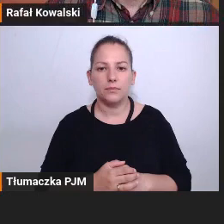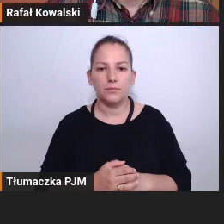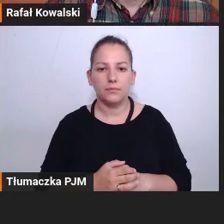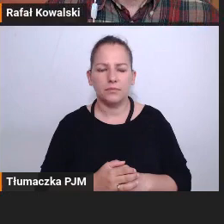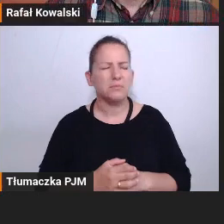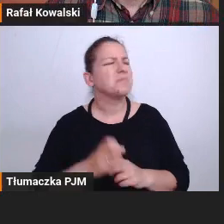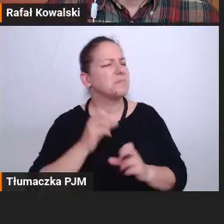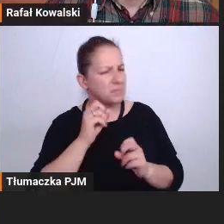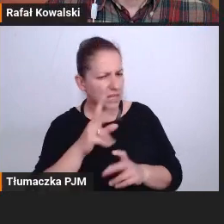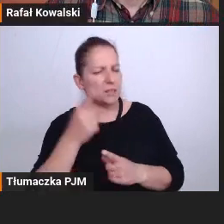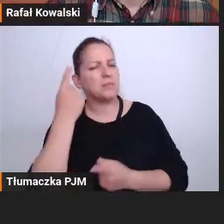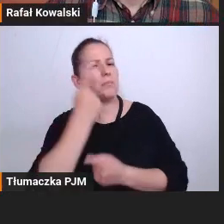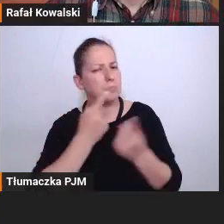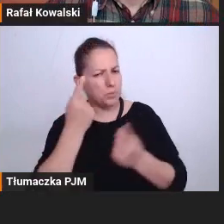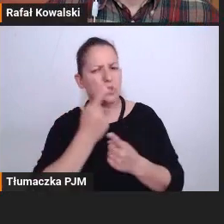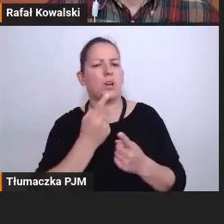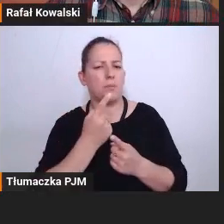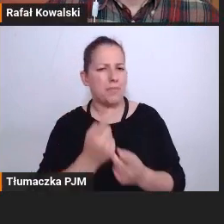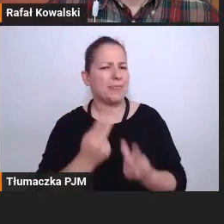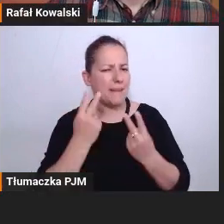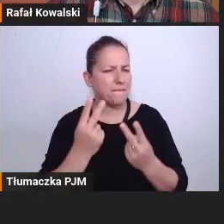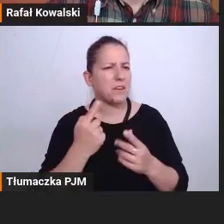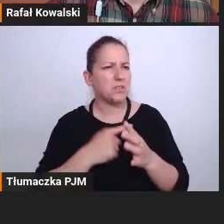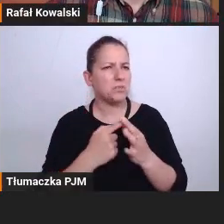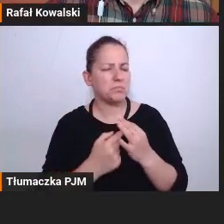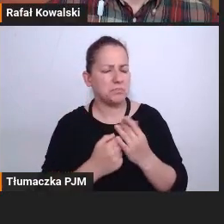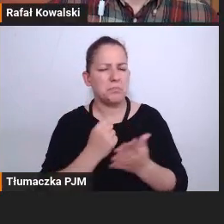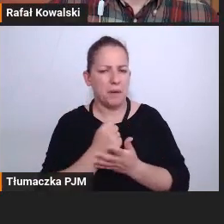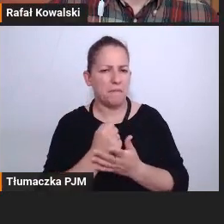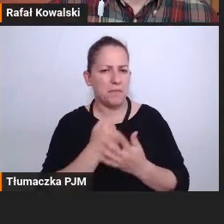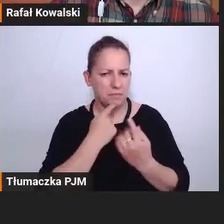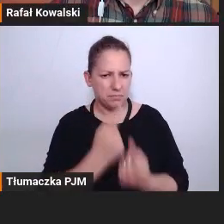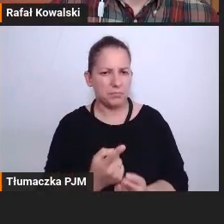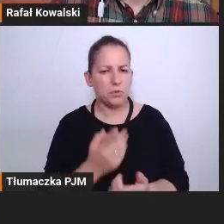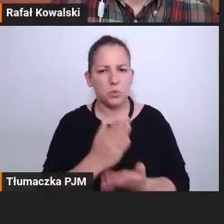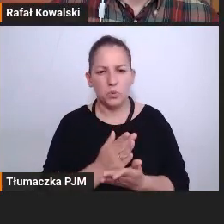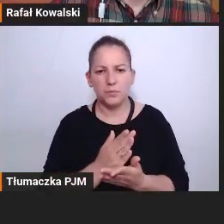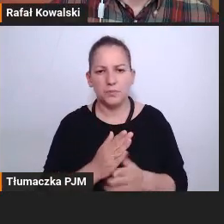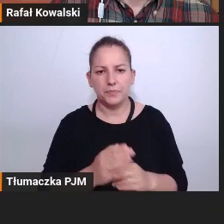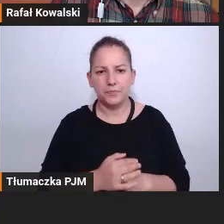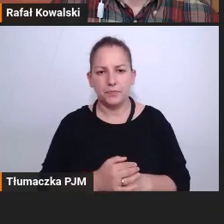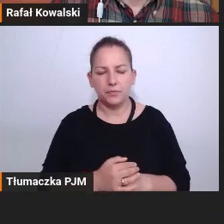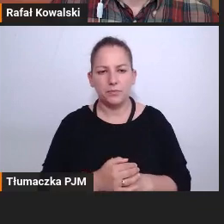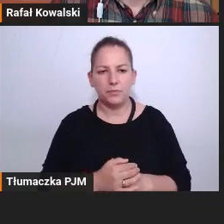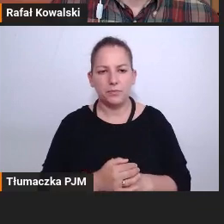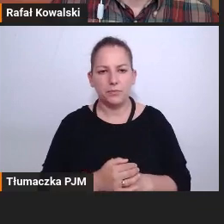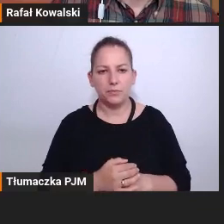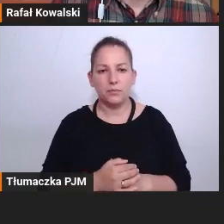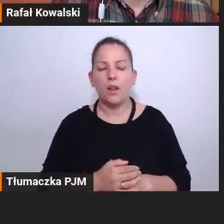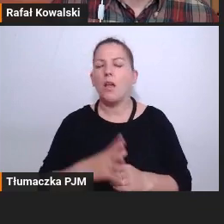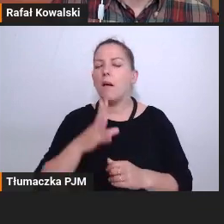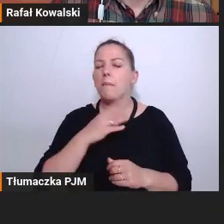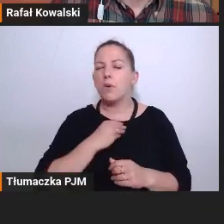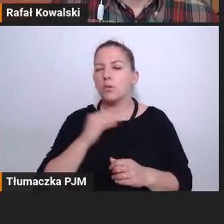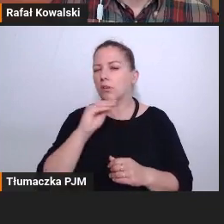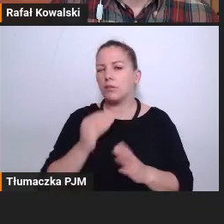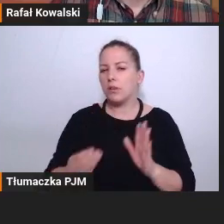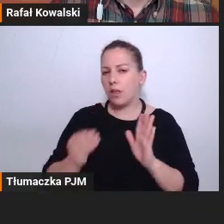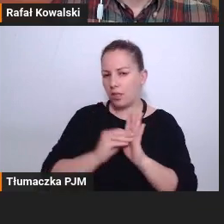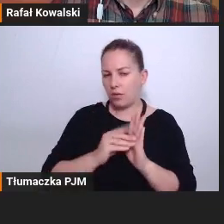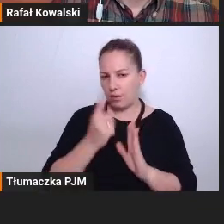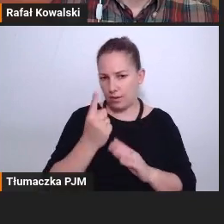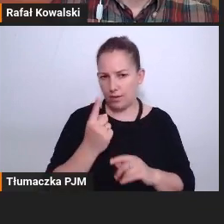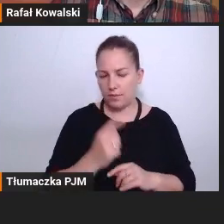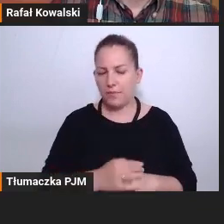Tak, myślę, że najważniejsze kwestie zostały tutaj powiedziane. Może jeszcze dodam jedną